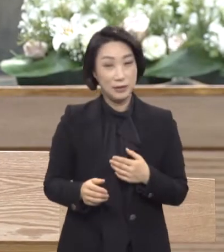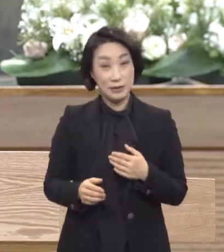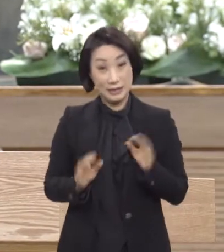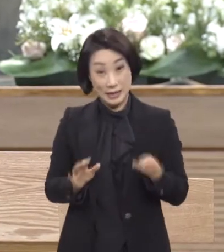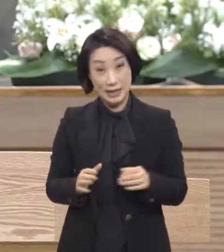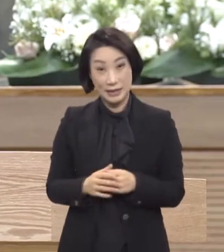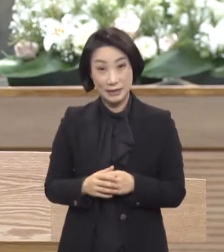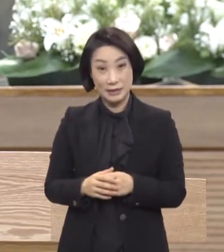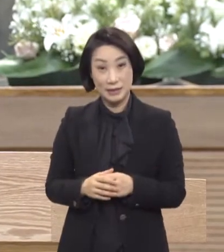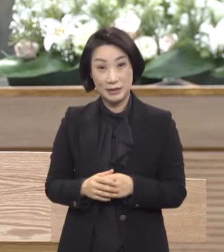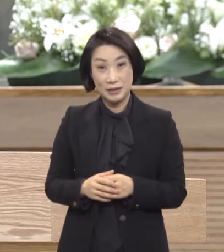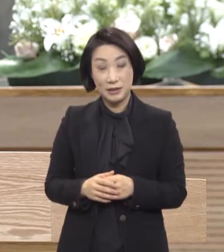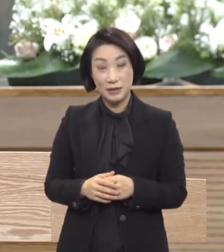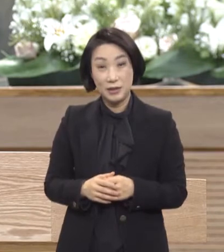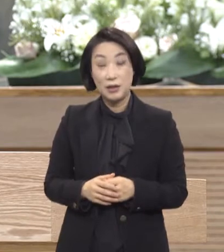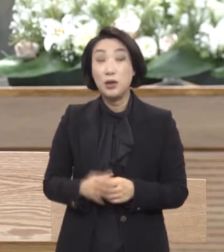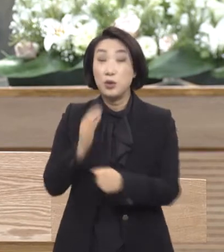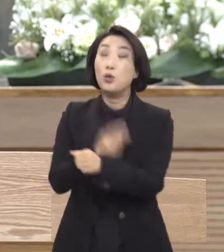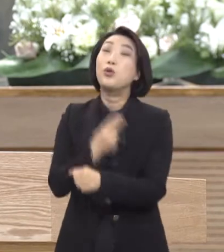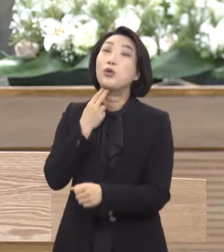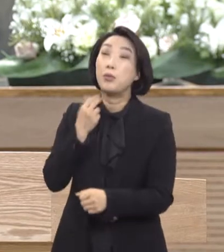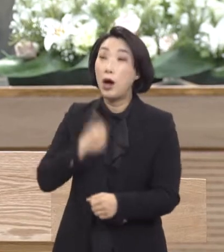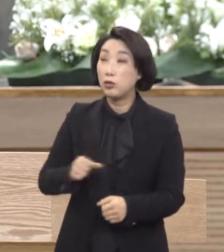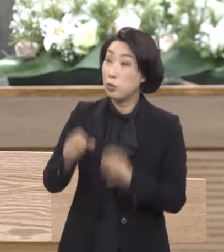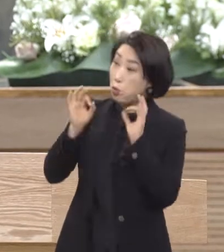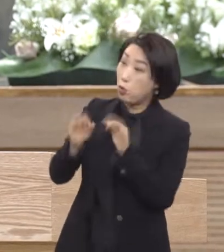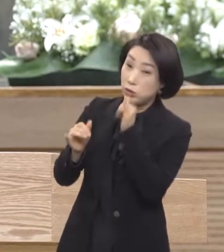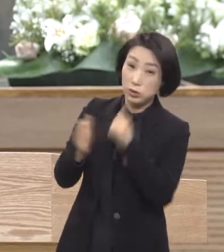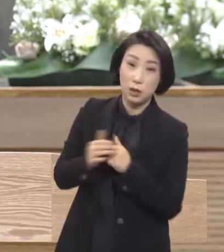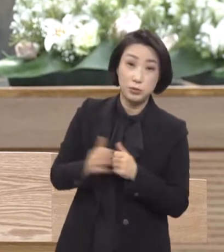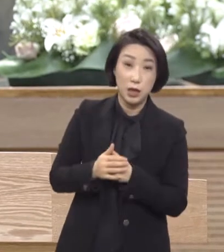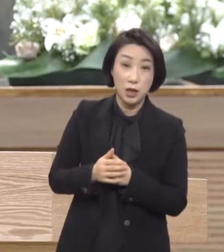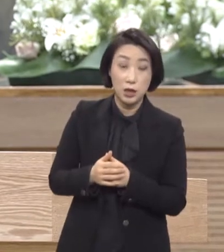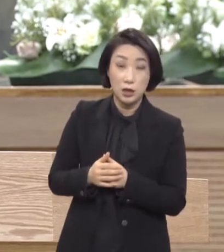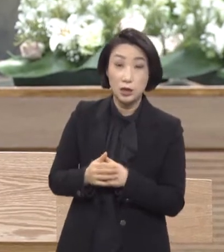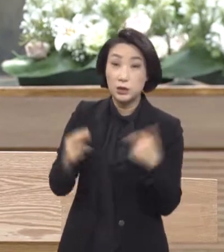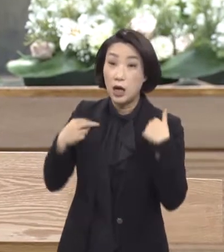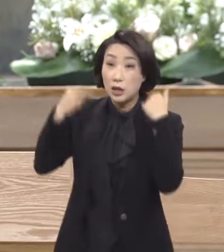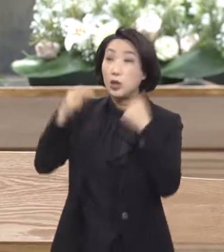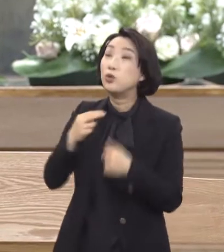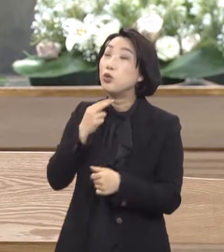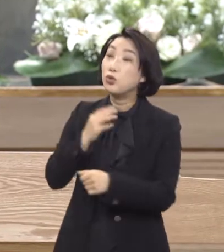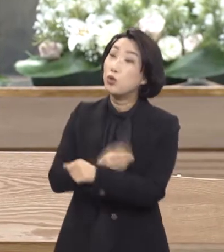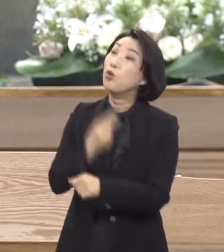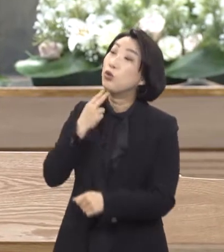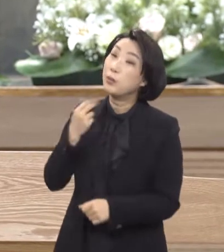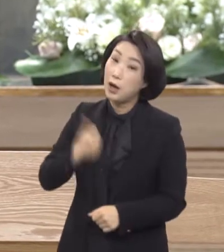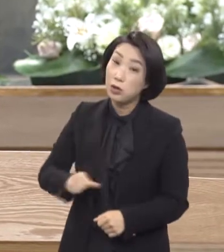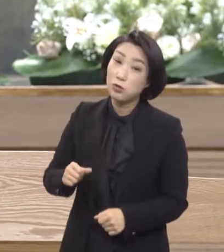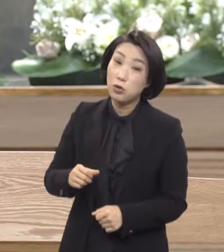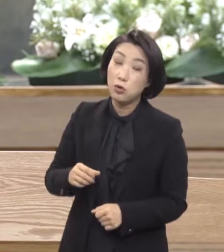왜? 목수의 아들로 봐. 나사렛 요셉의 아들로 봐.